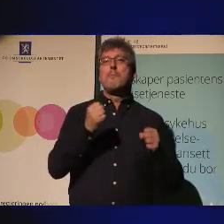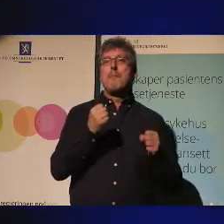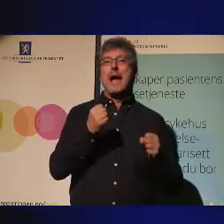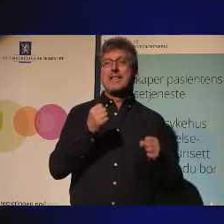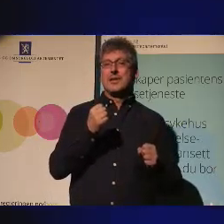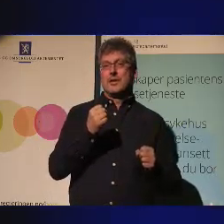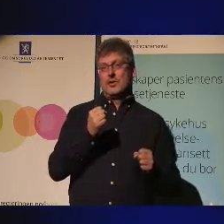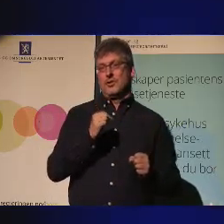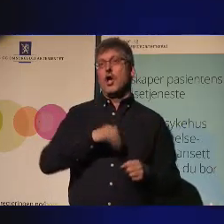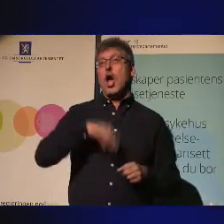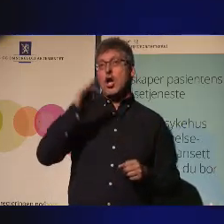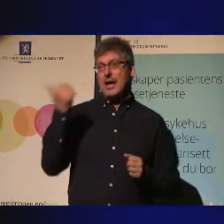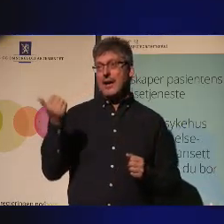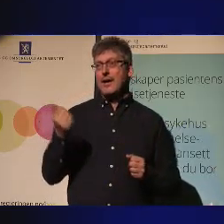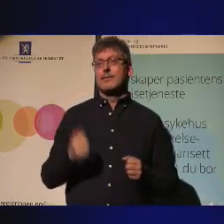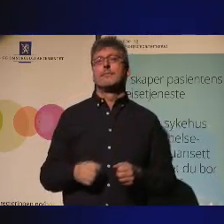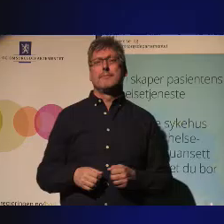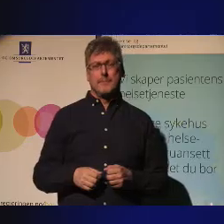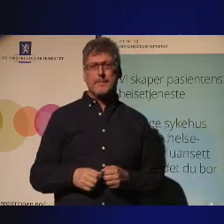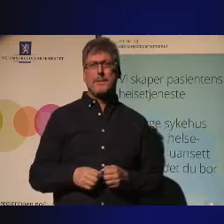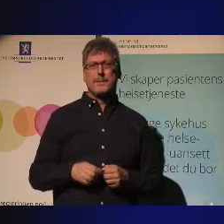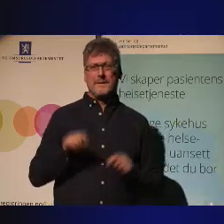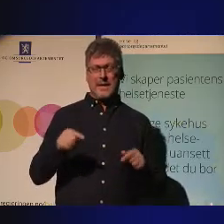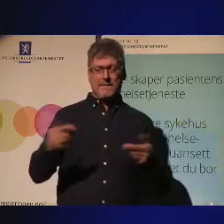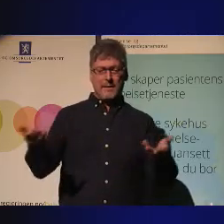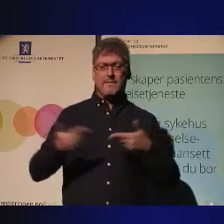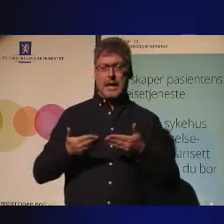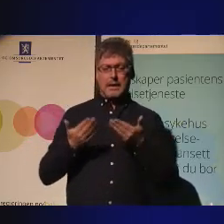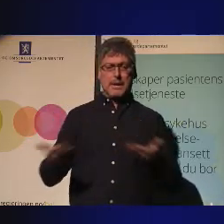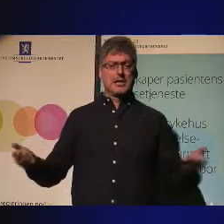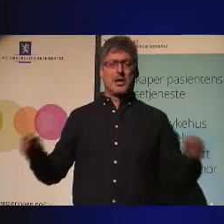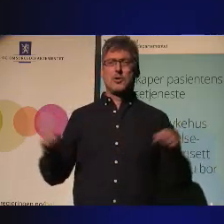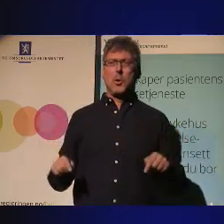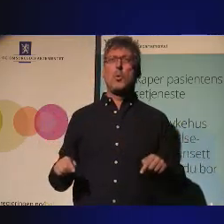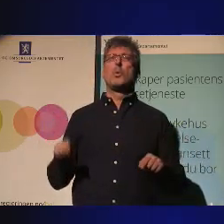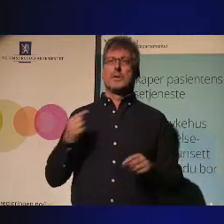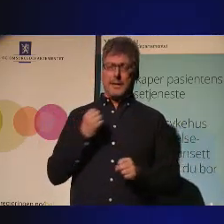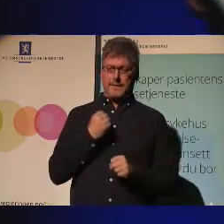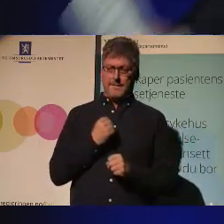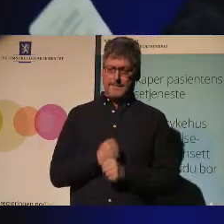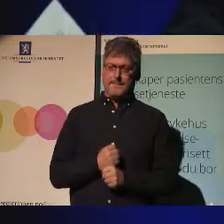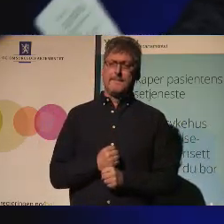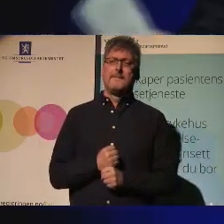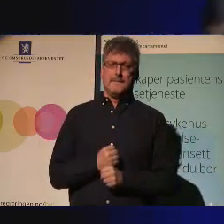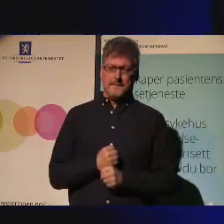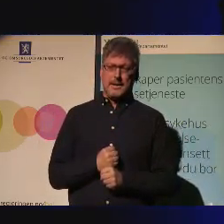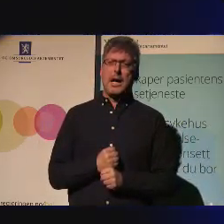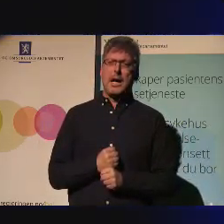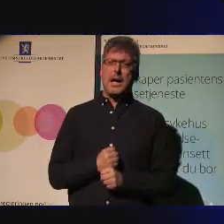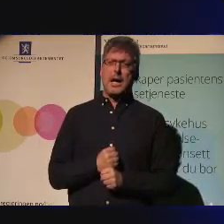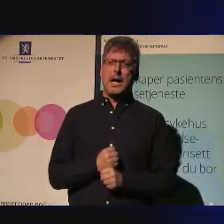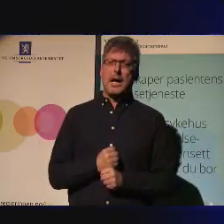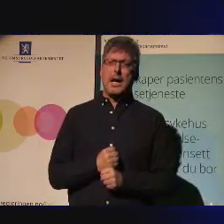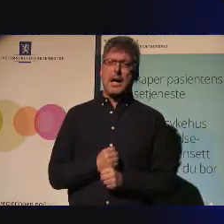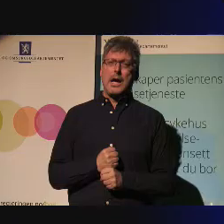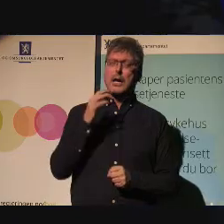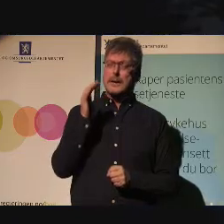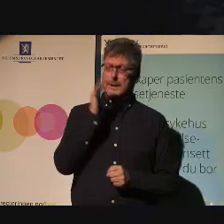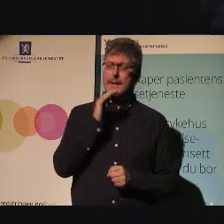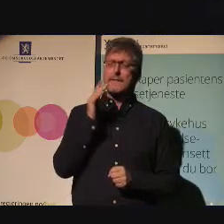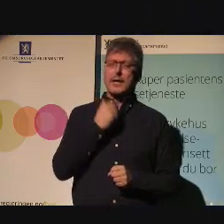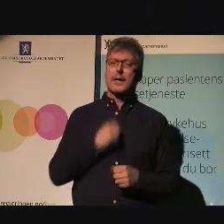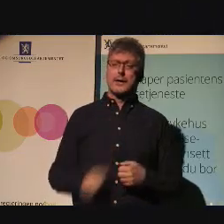Det er jo tankevekkende det vi får presentert. Og jeg vil jo også si fra min side at dette er en